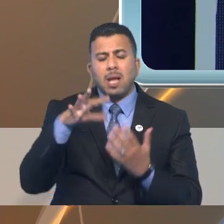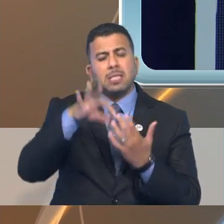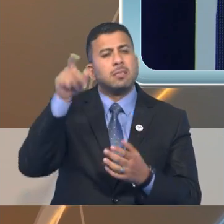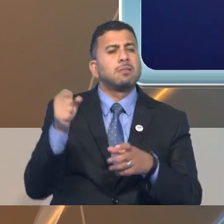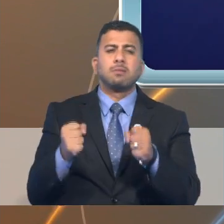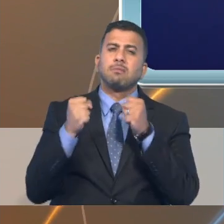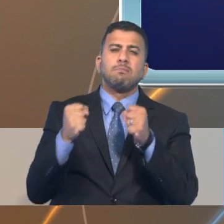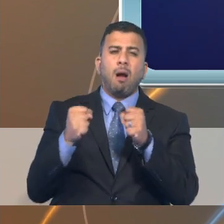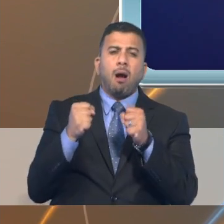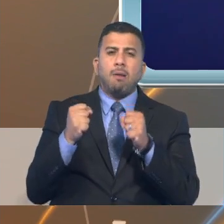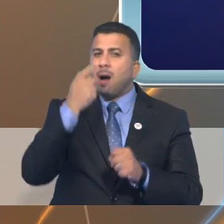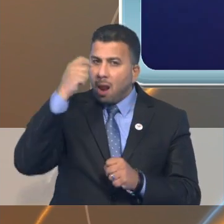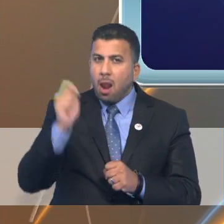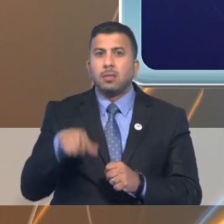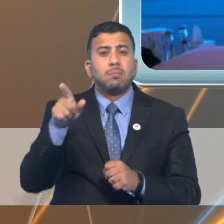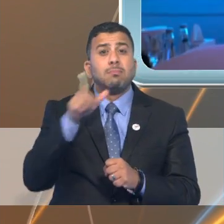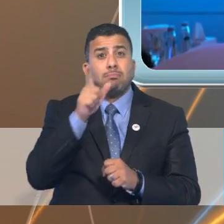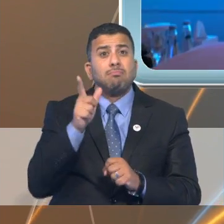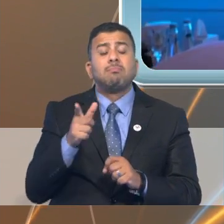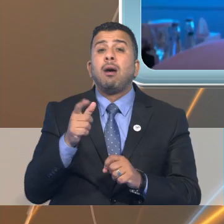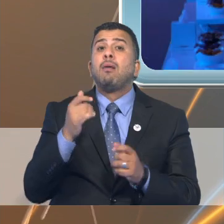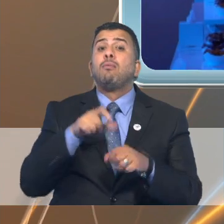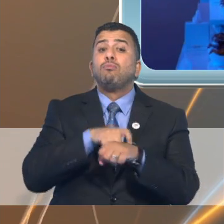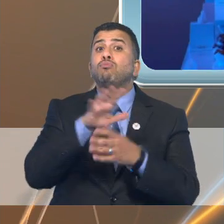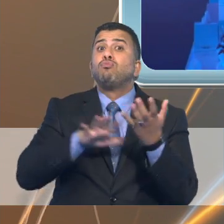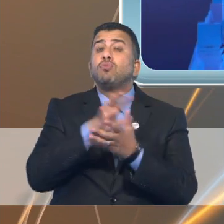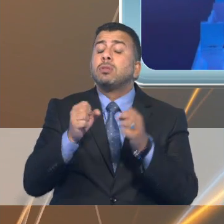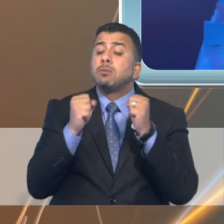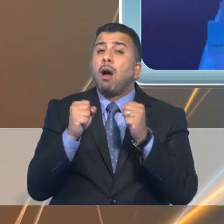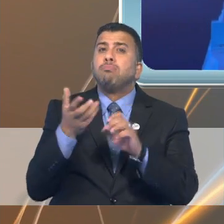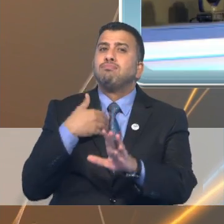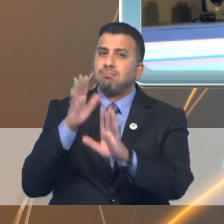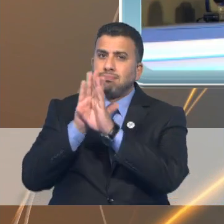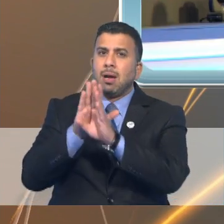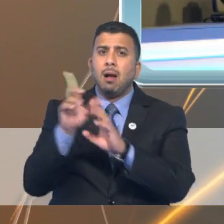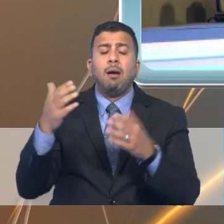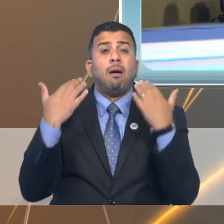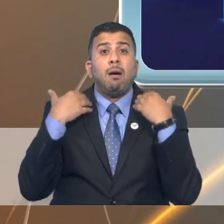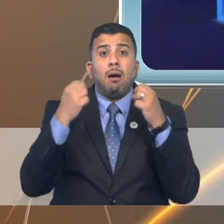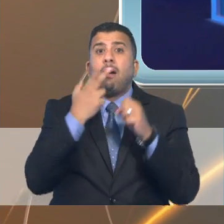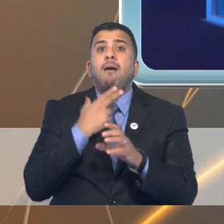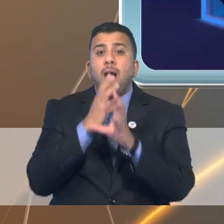صعبة دور مركب وصعب ومصيري في الوقت ذاته، فعلى عاتقها تقع مهمة